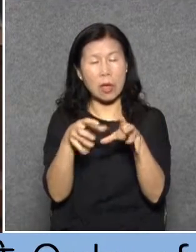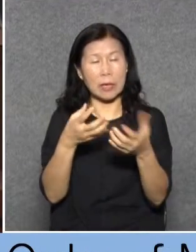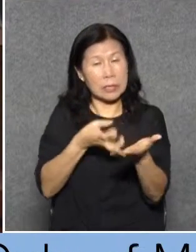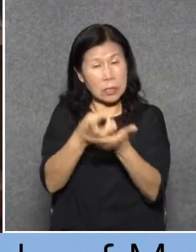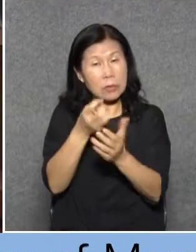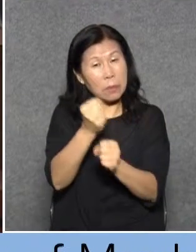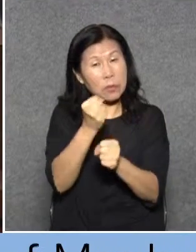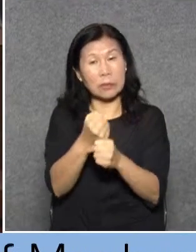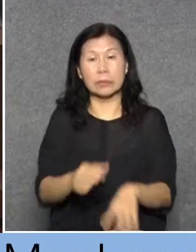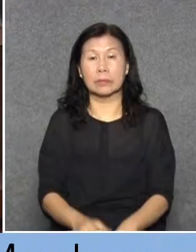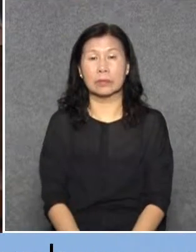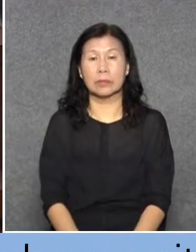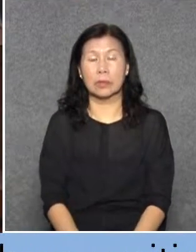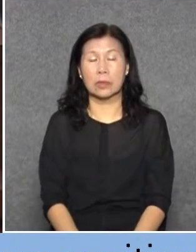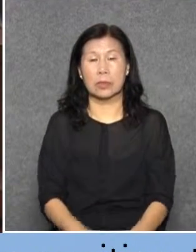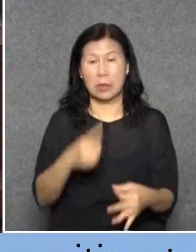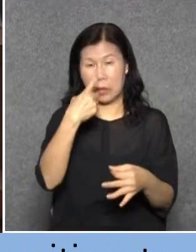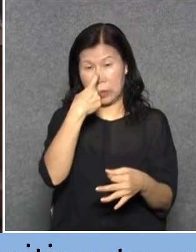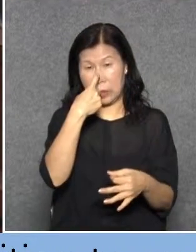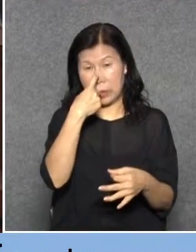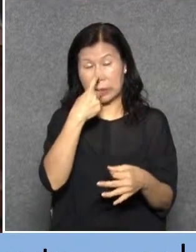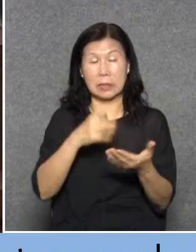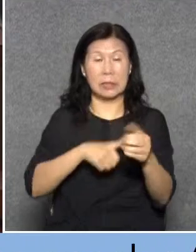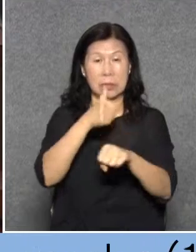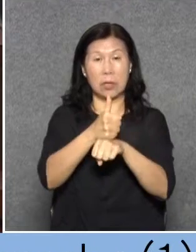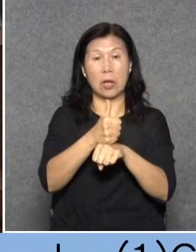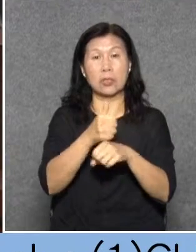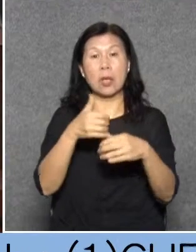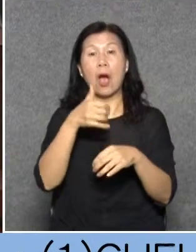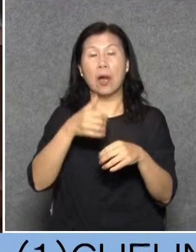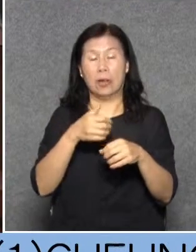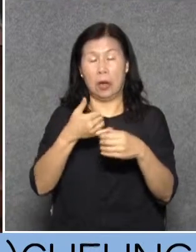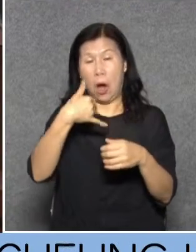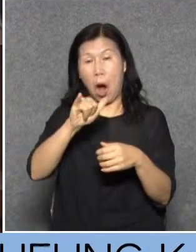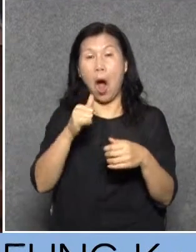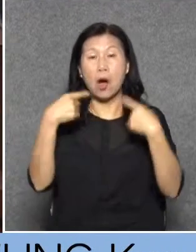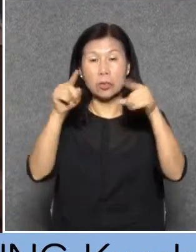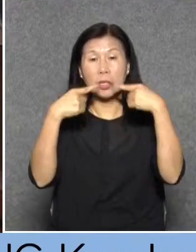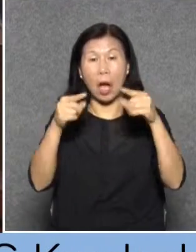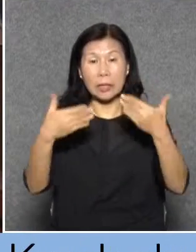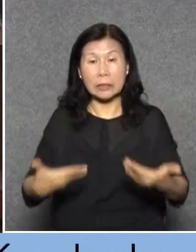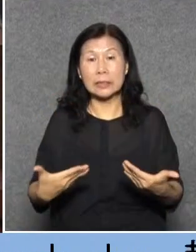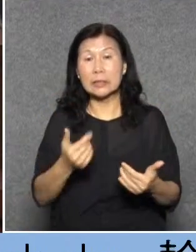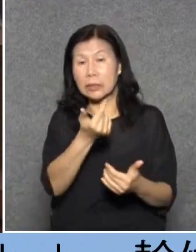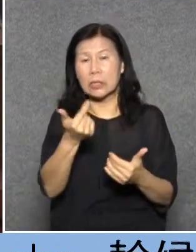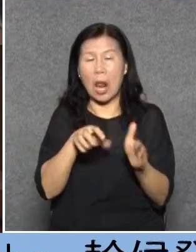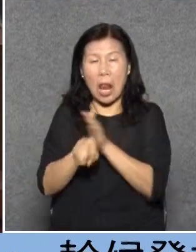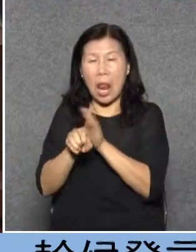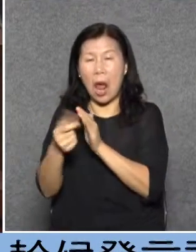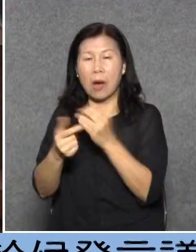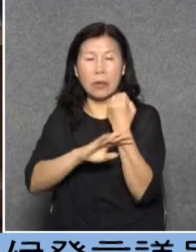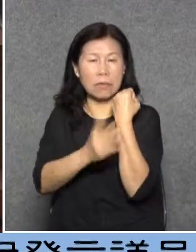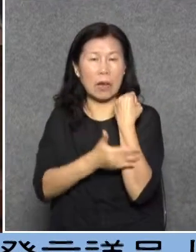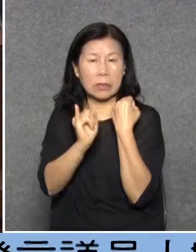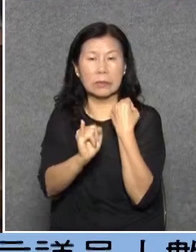單，例如說梁振英先生上台唱歌那樣東西，根本現在用的二層法例，因為太多漏洞嘛，所